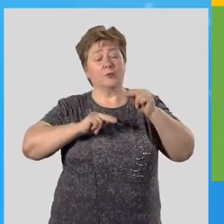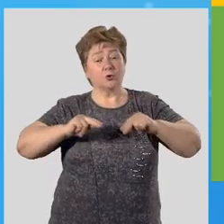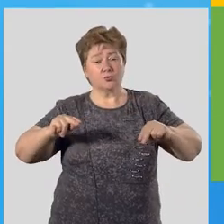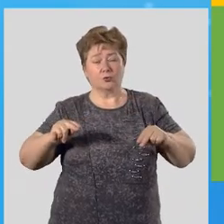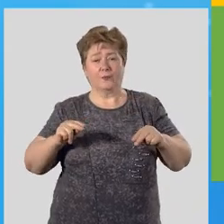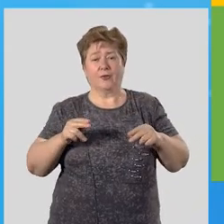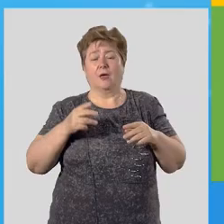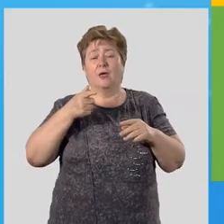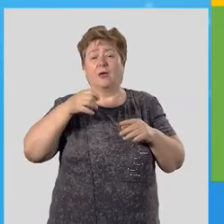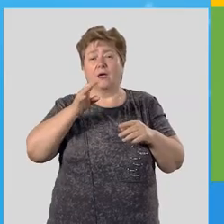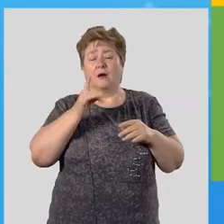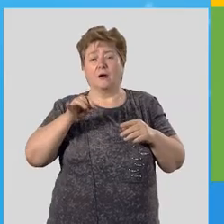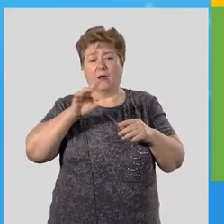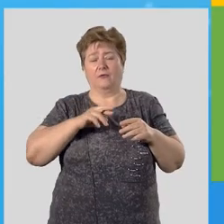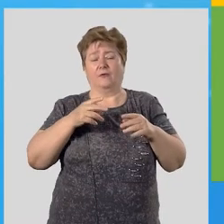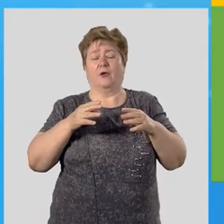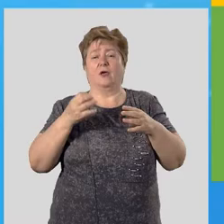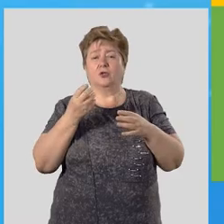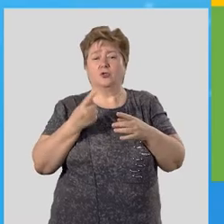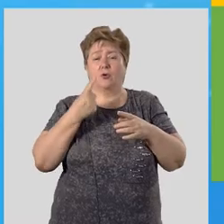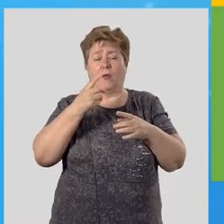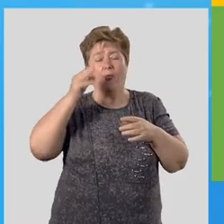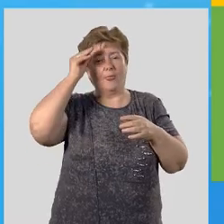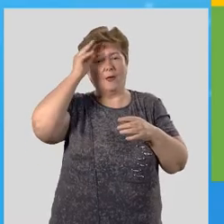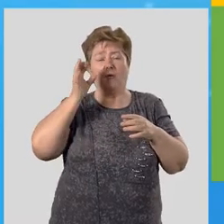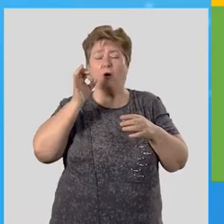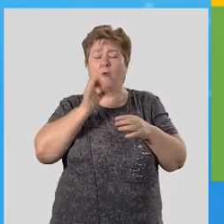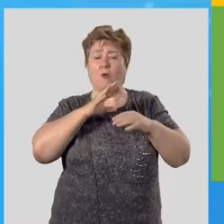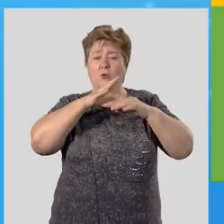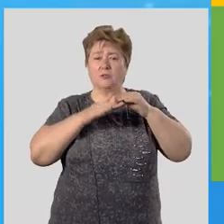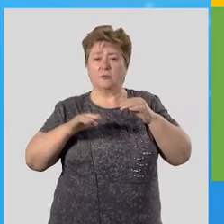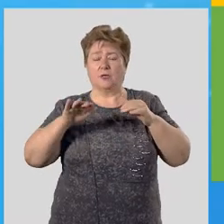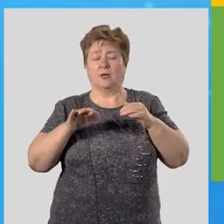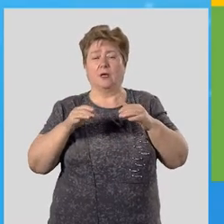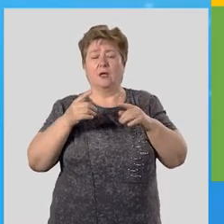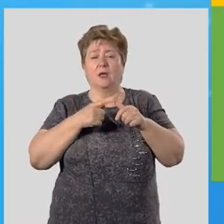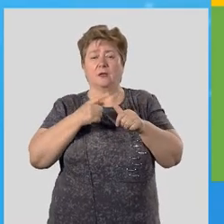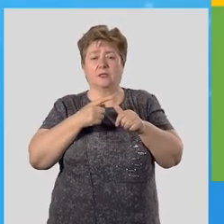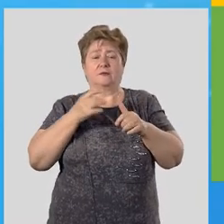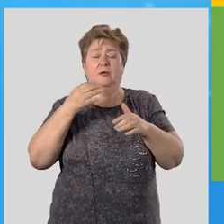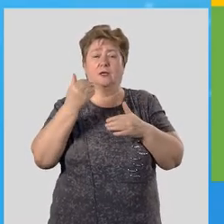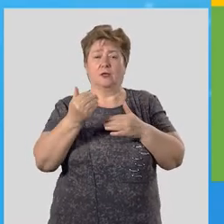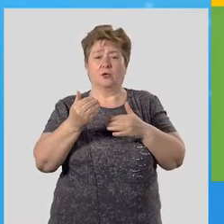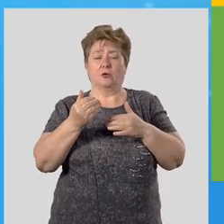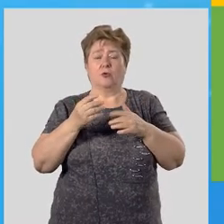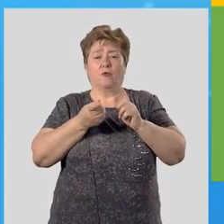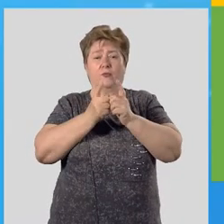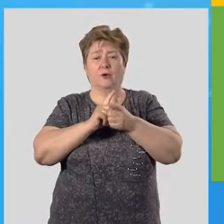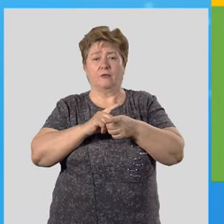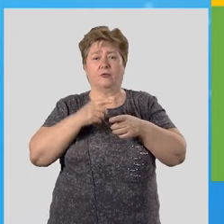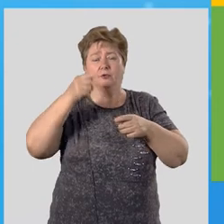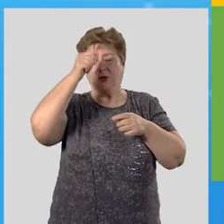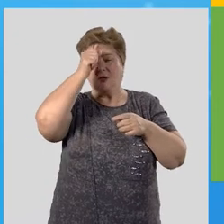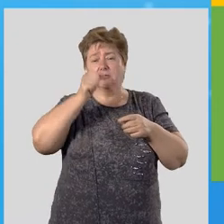«пишу». География – еще одна наука о Земле. Название ее в переводе